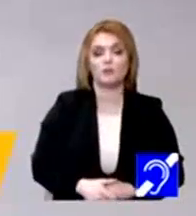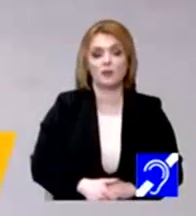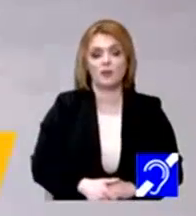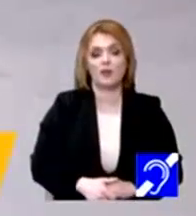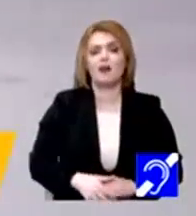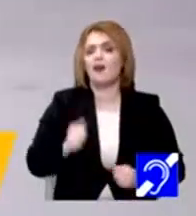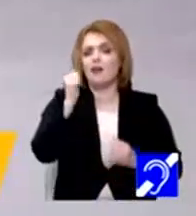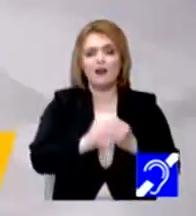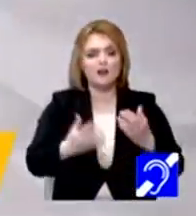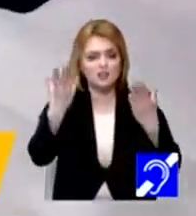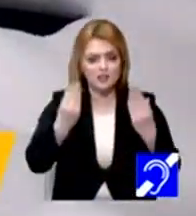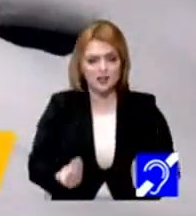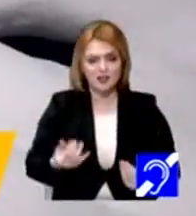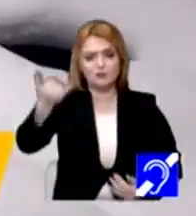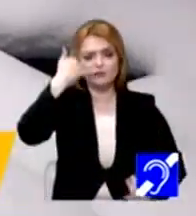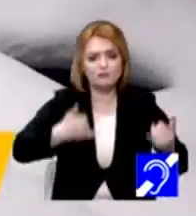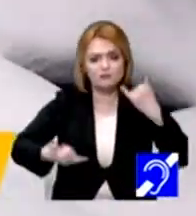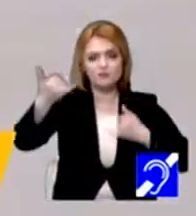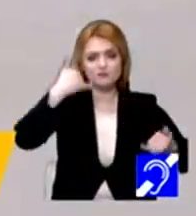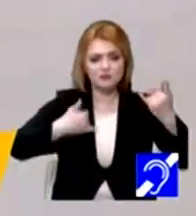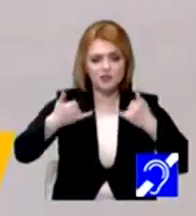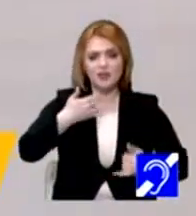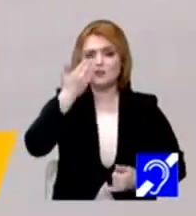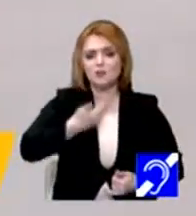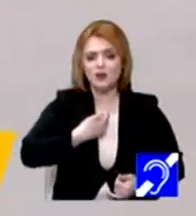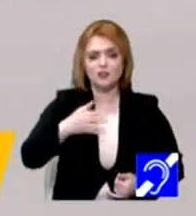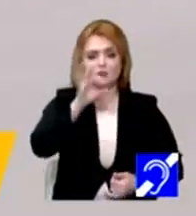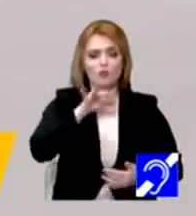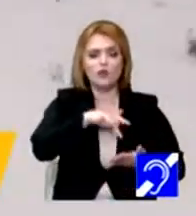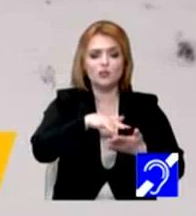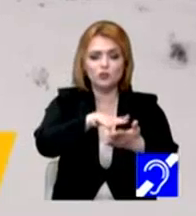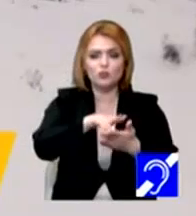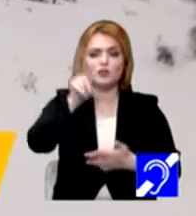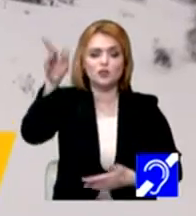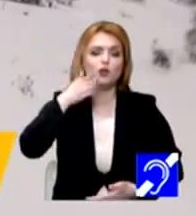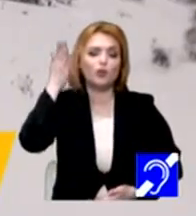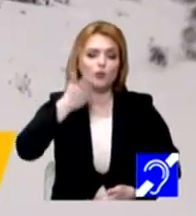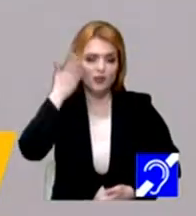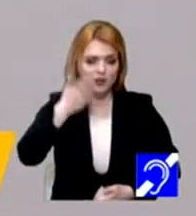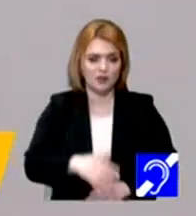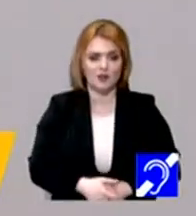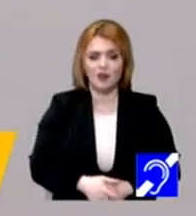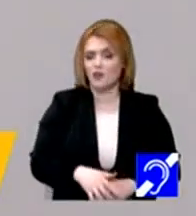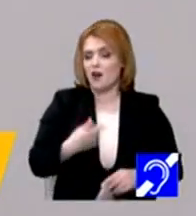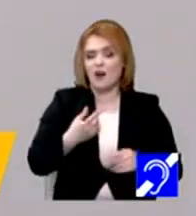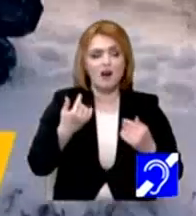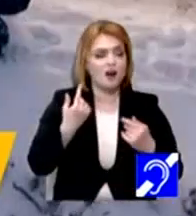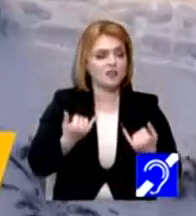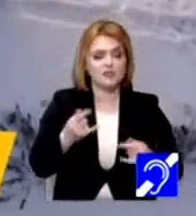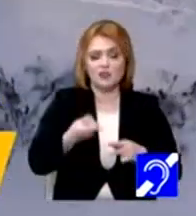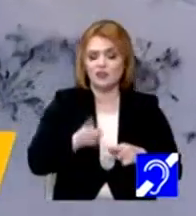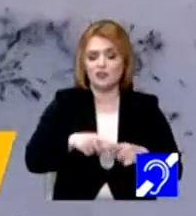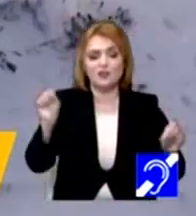primim zilnic apeluri despre excursii în România, este practic imposibil să